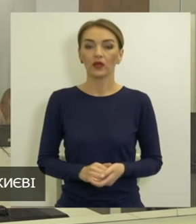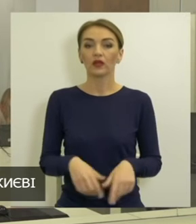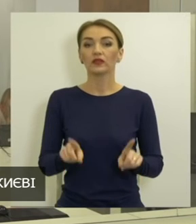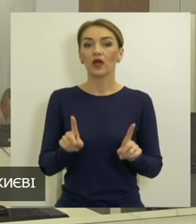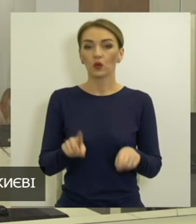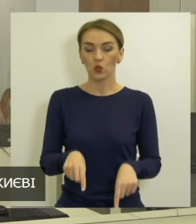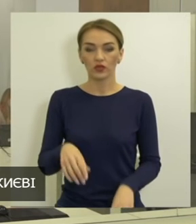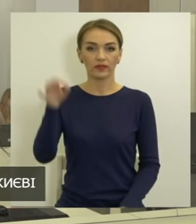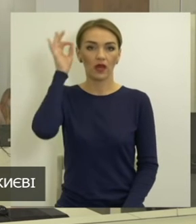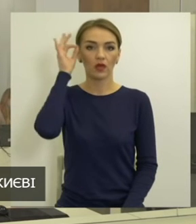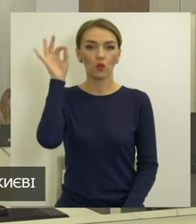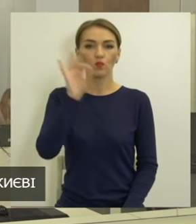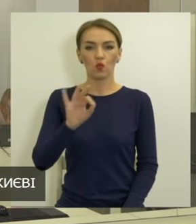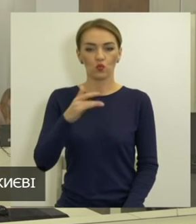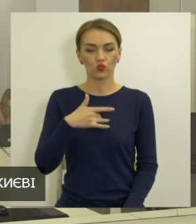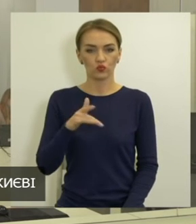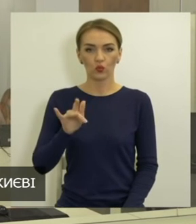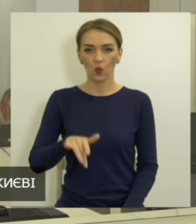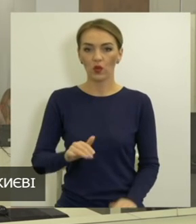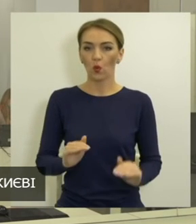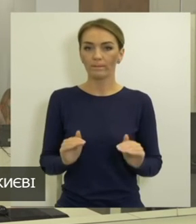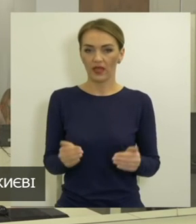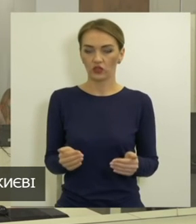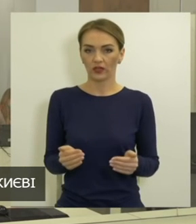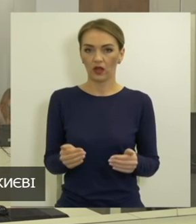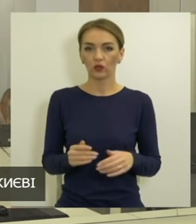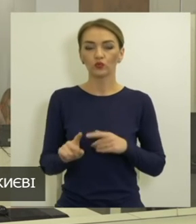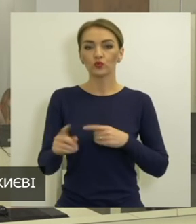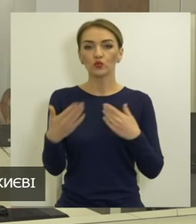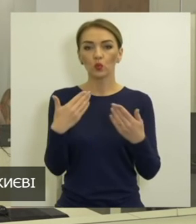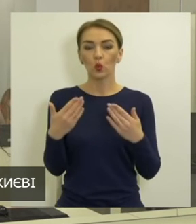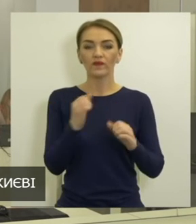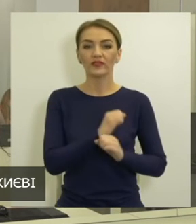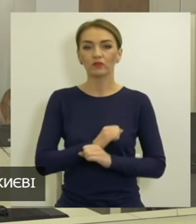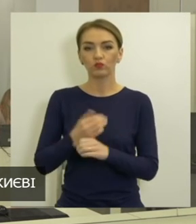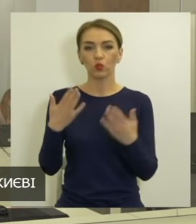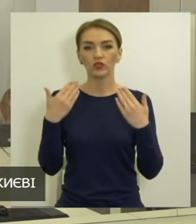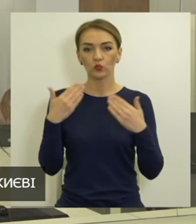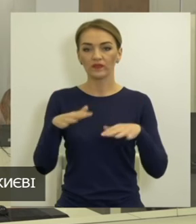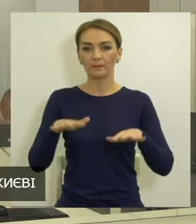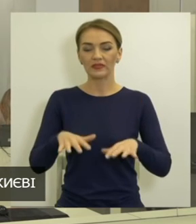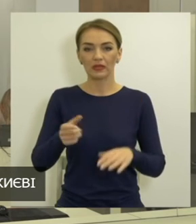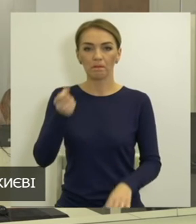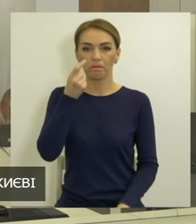Також нагадаю про сурове обмеження щодо відпочинку в міських